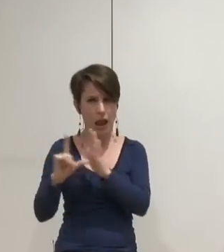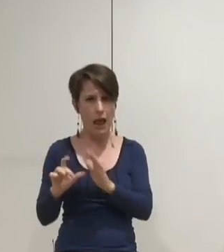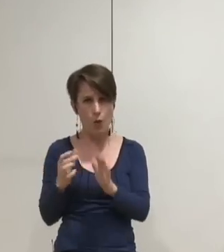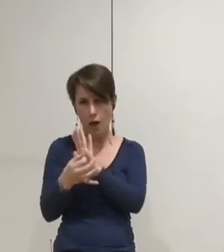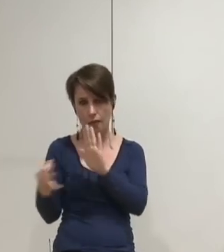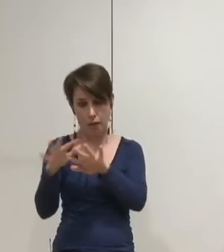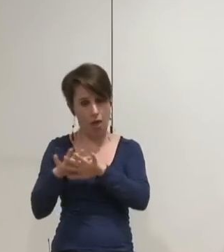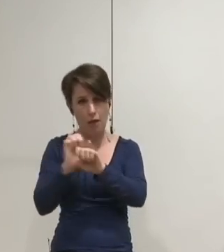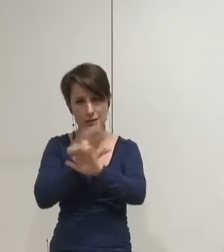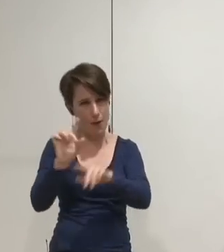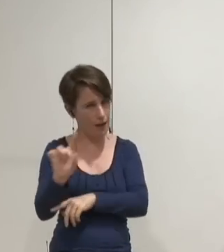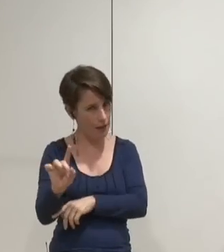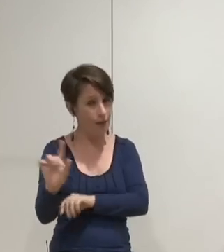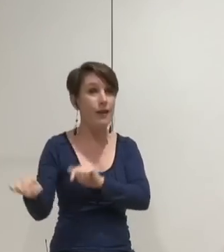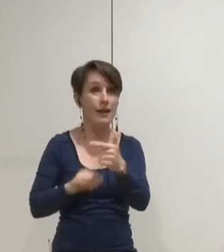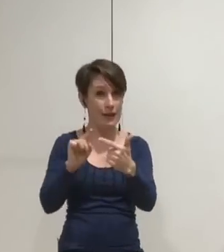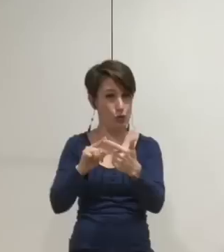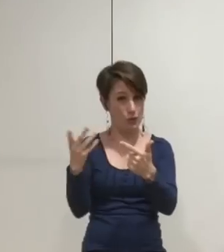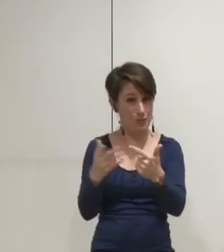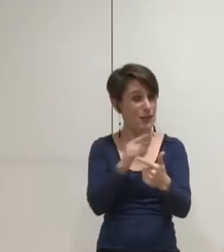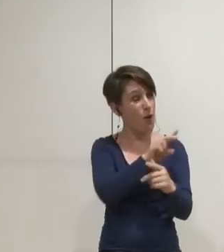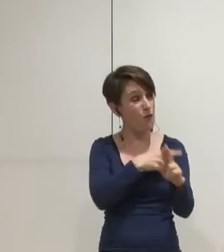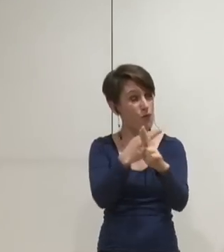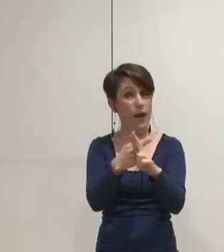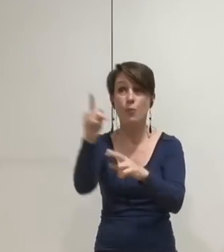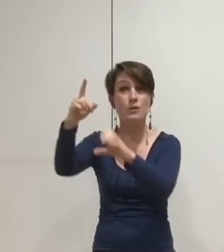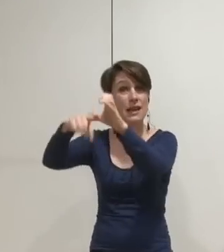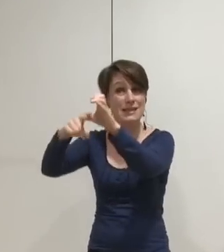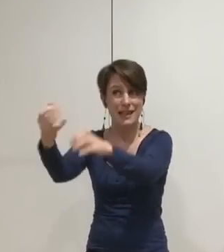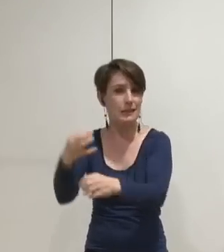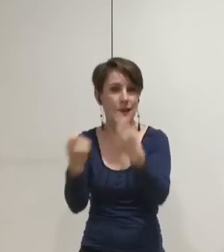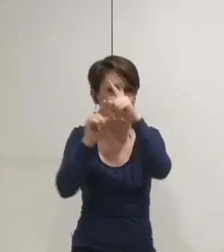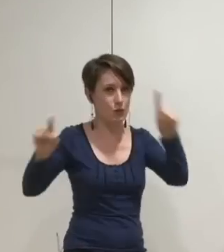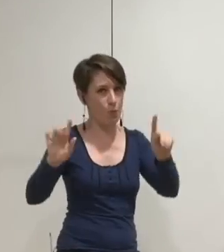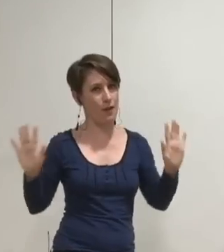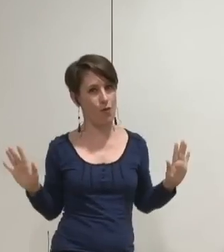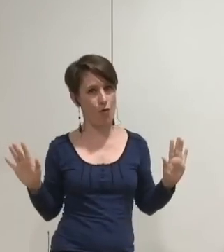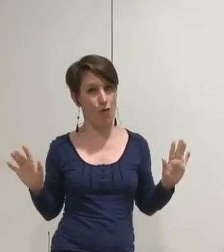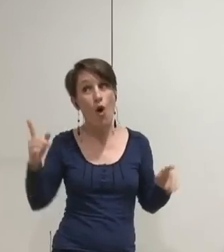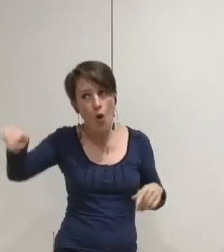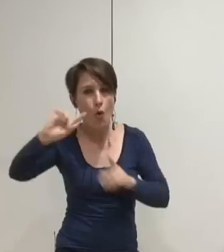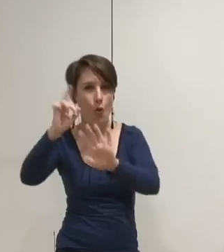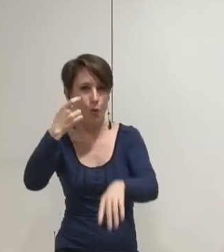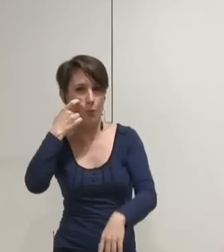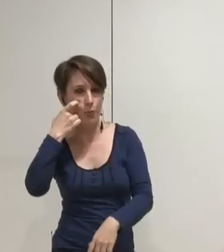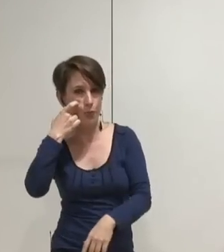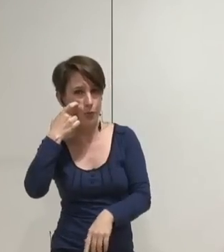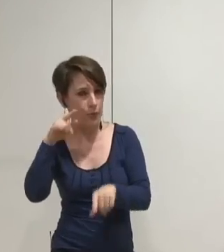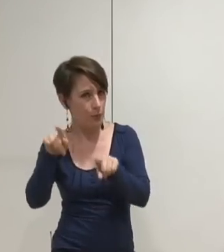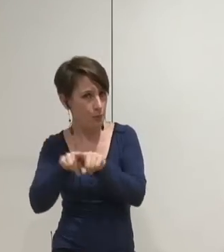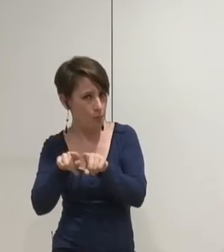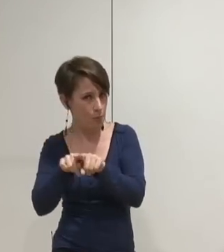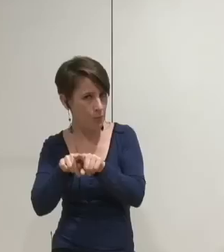deuxième chose c'est que les syndicats de GG ne sont pas d'accord avec la réponse que vous avez faite sur le fait qu'ils avaient été eux aussi informés du fait qu'on ne pouvait pas modifier